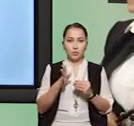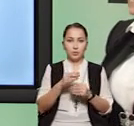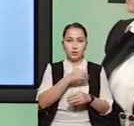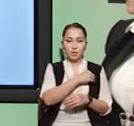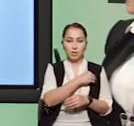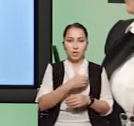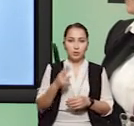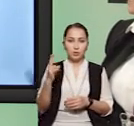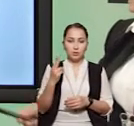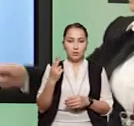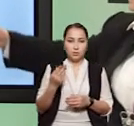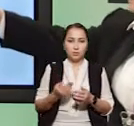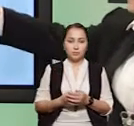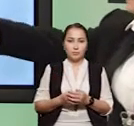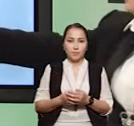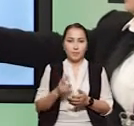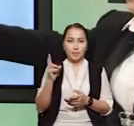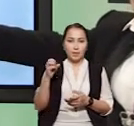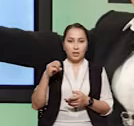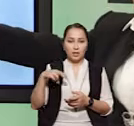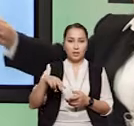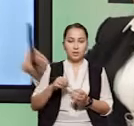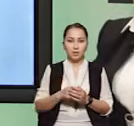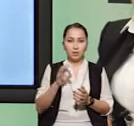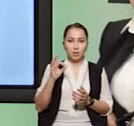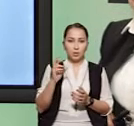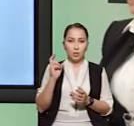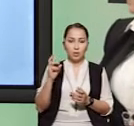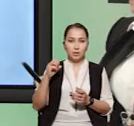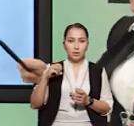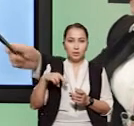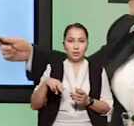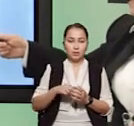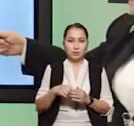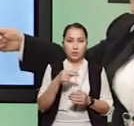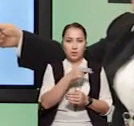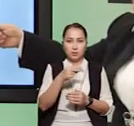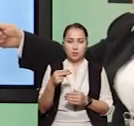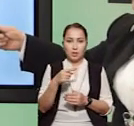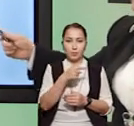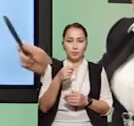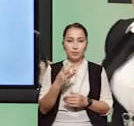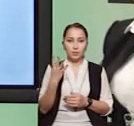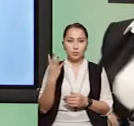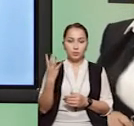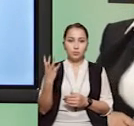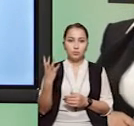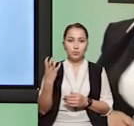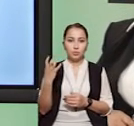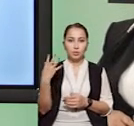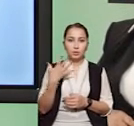-273.115 gradus Selsiy bo'lsa, Kelvinda bu 0 Kelvinga teng. Fahrenheitda esa